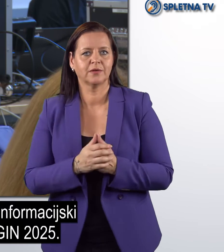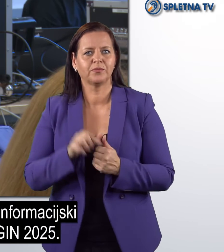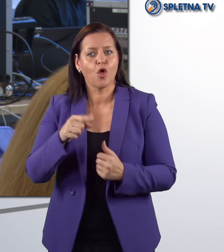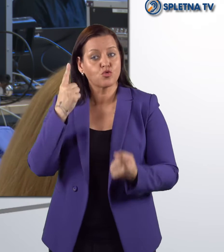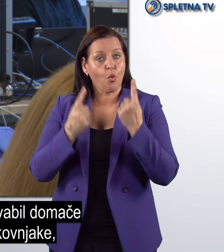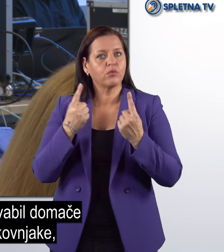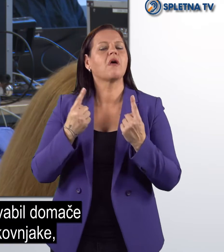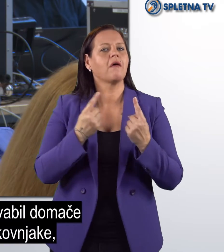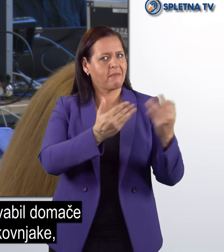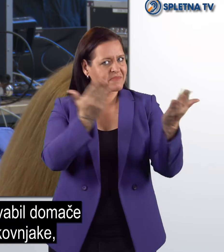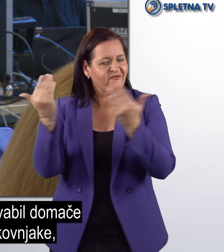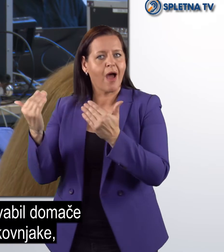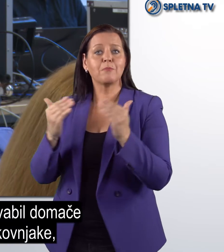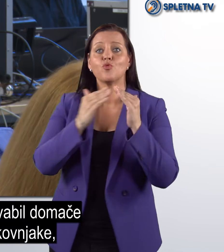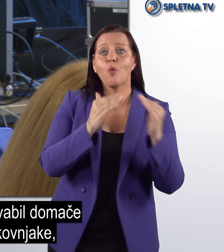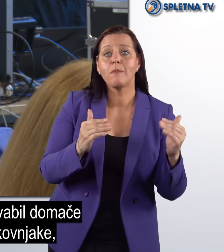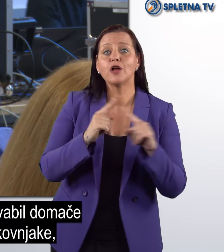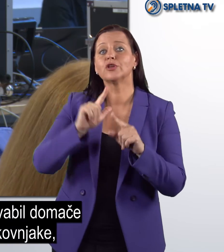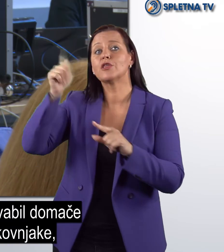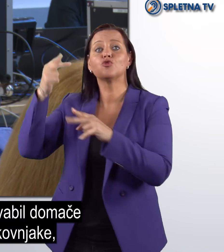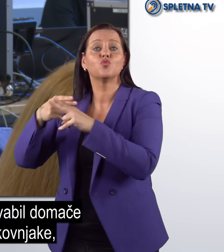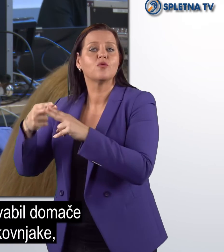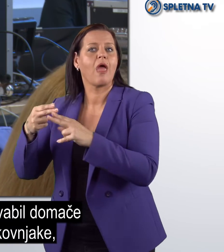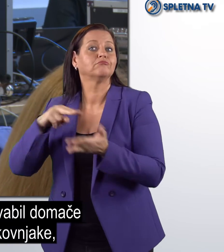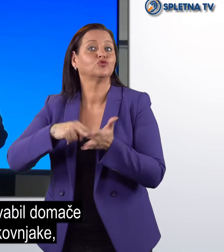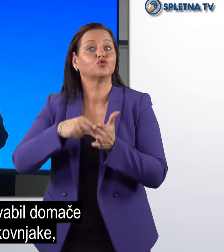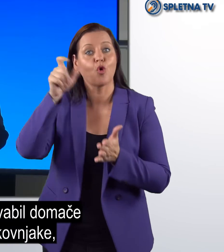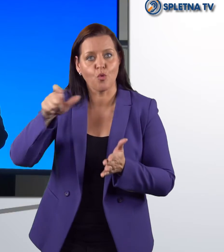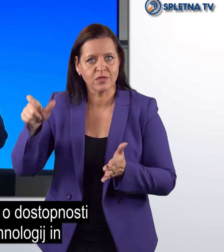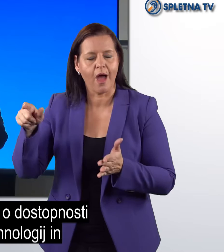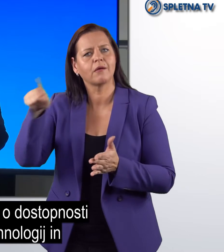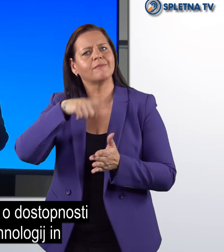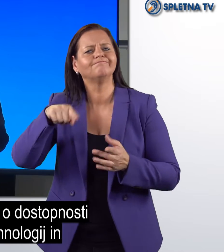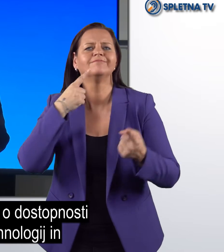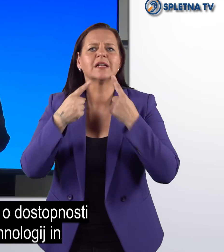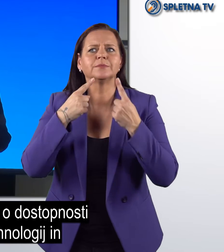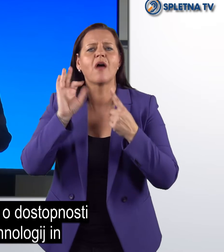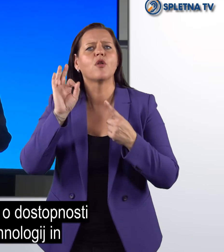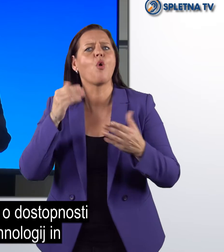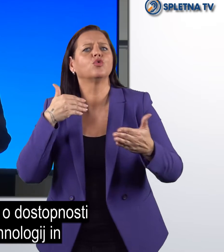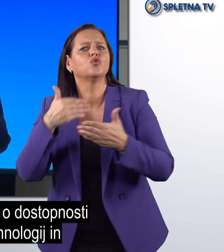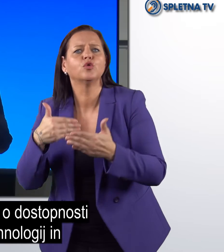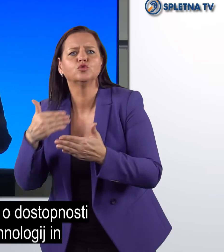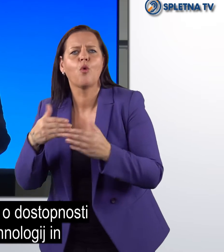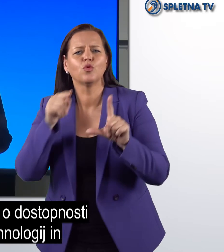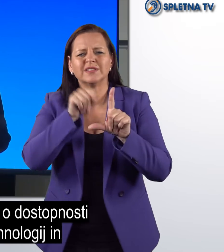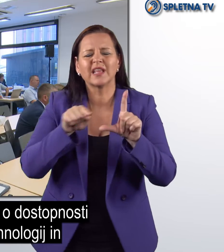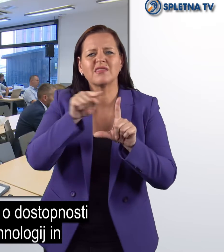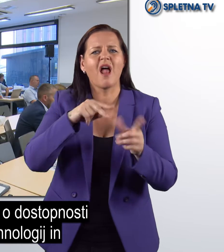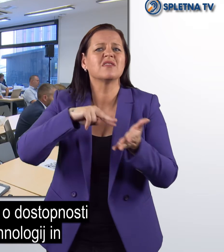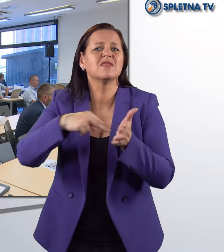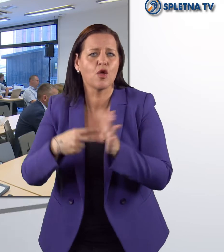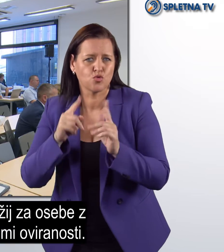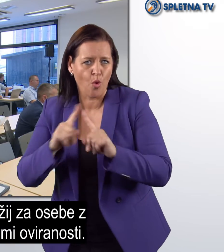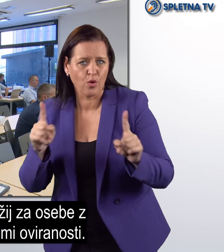2025. Dogodek je privabil domače in tuje strokovnjake, ki so razpravljali o dostopnosti digitalnih